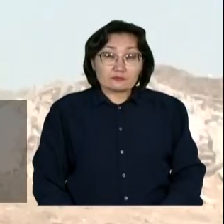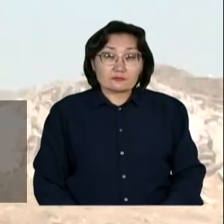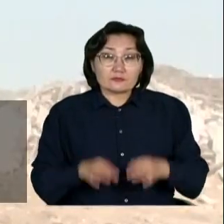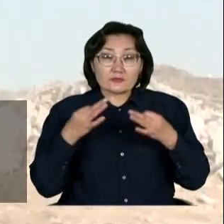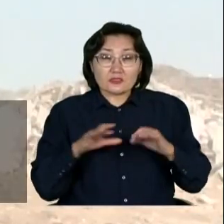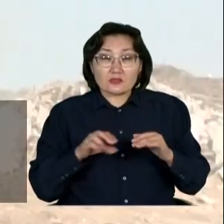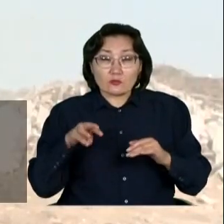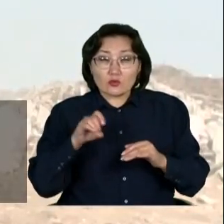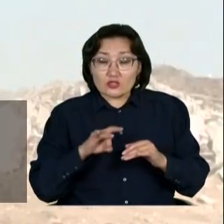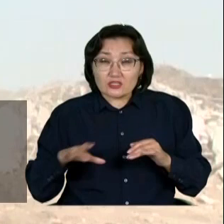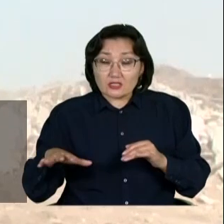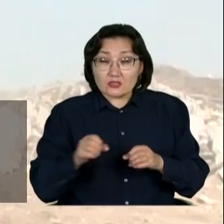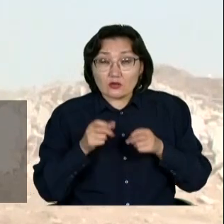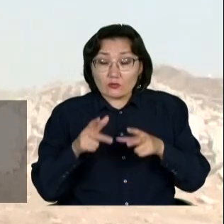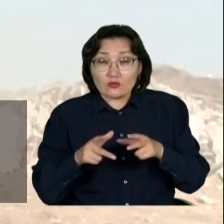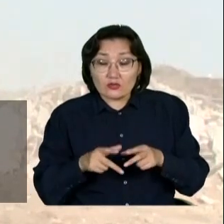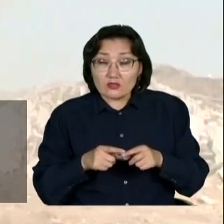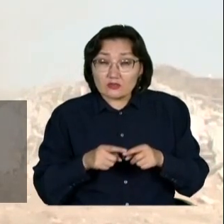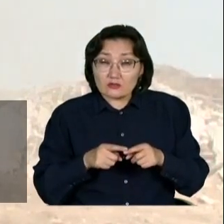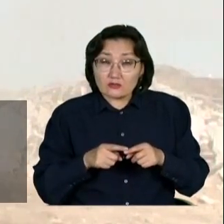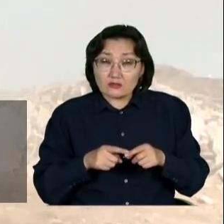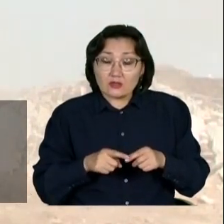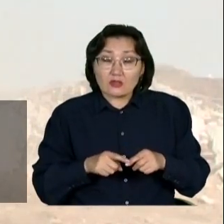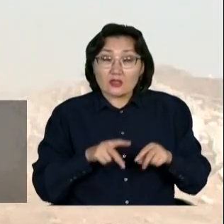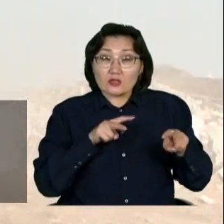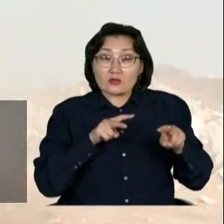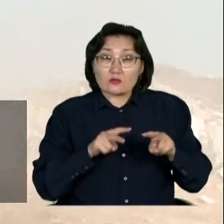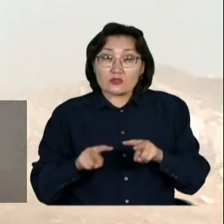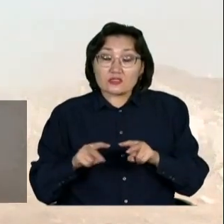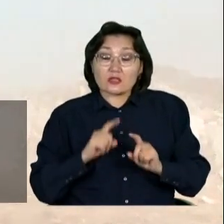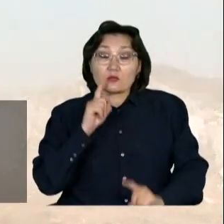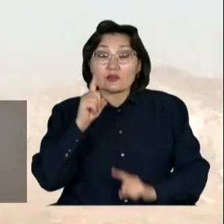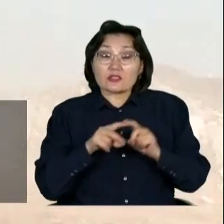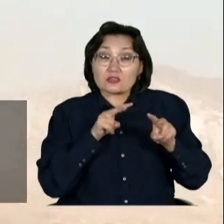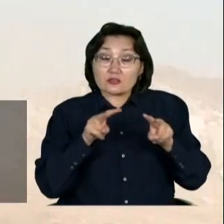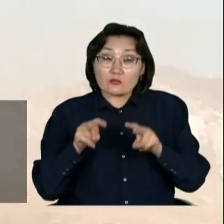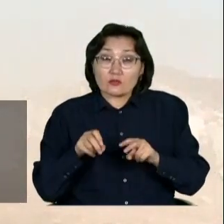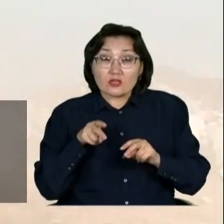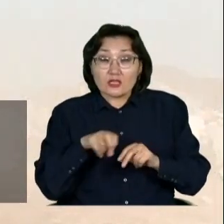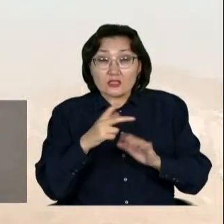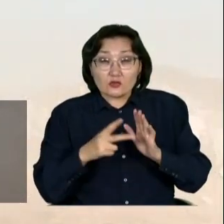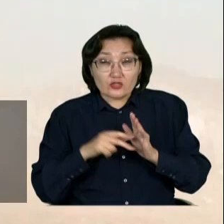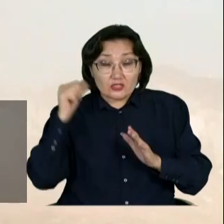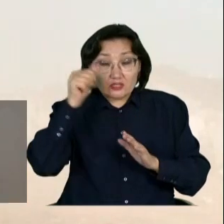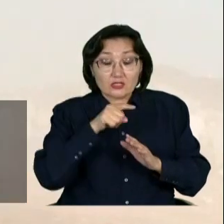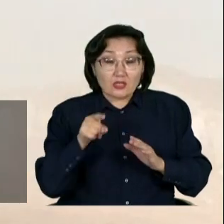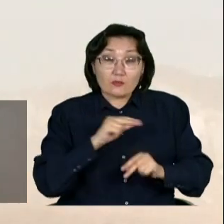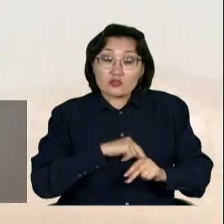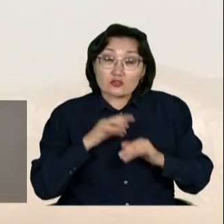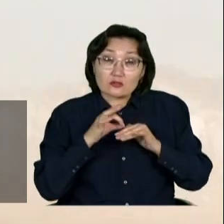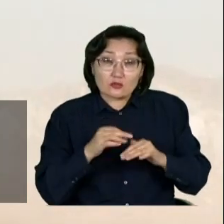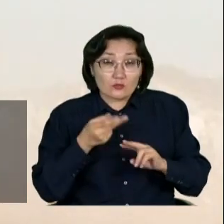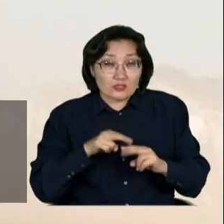Рұқсатсыз қалдықтар орналасқан жерлерді қашықтан зондтау түсірілім қызметі арқылы 2018 жылдан бері қызмет көрсетіліп келеді. Соған